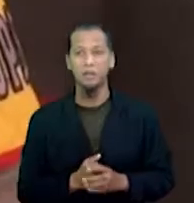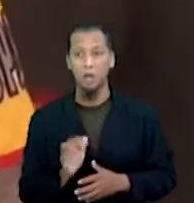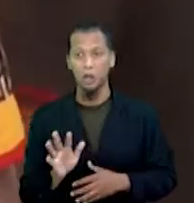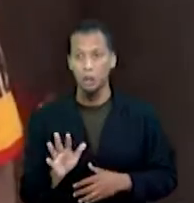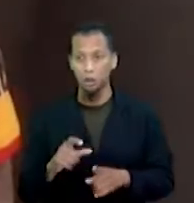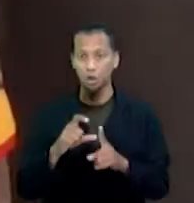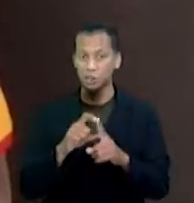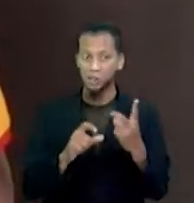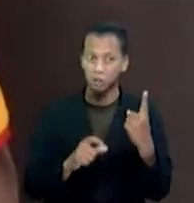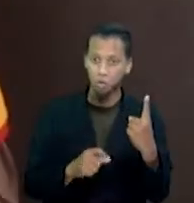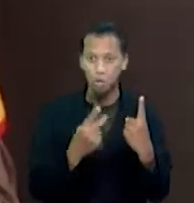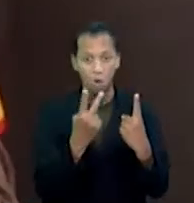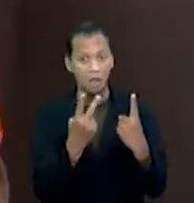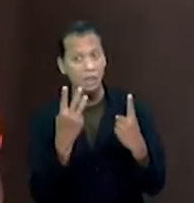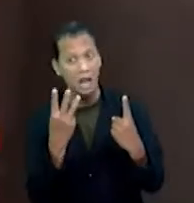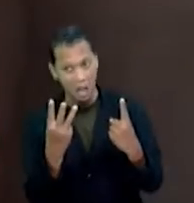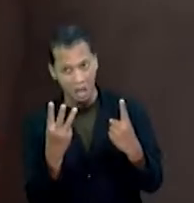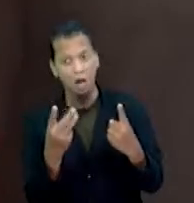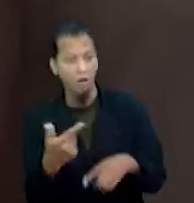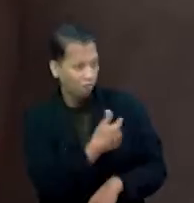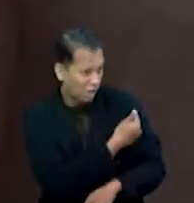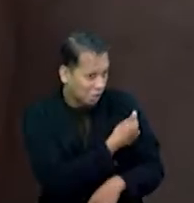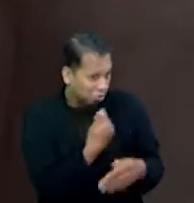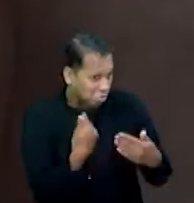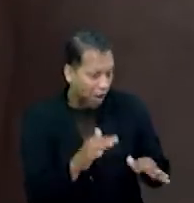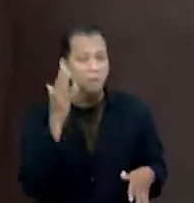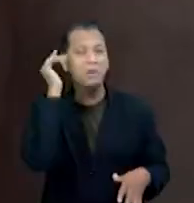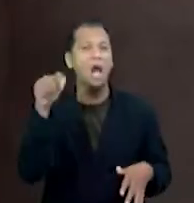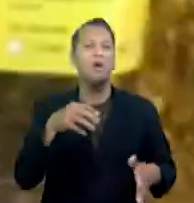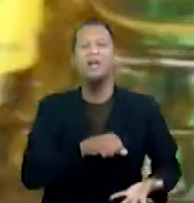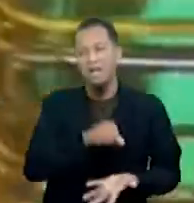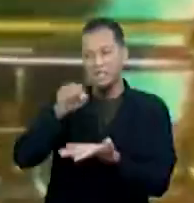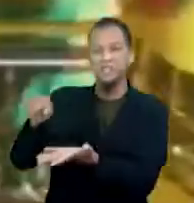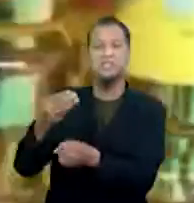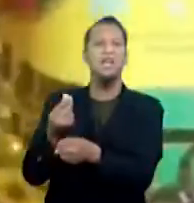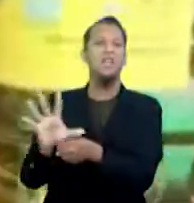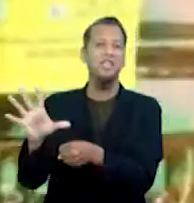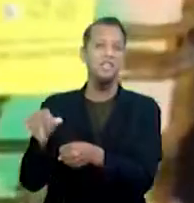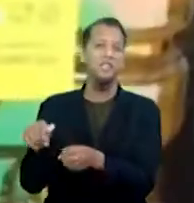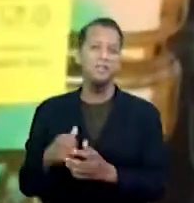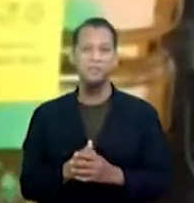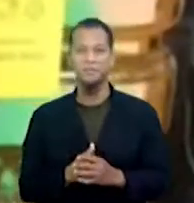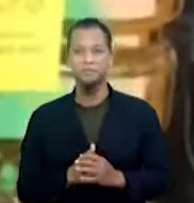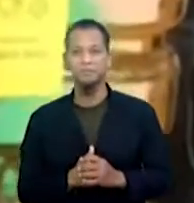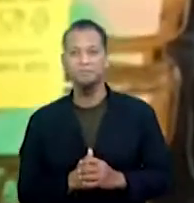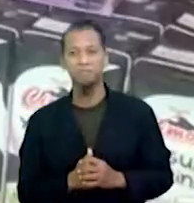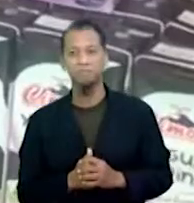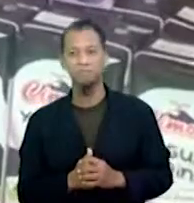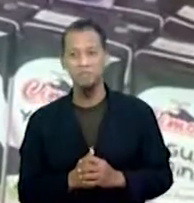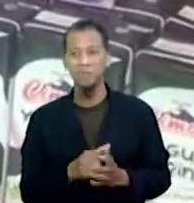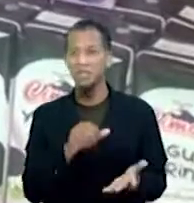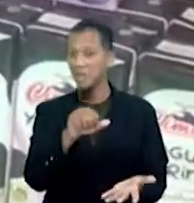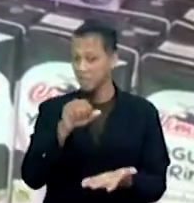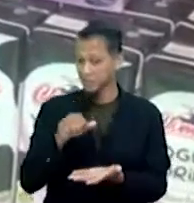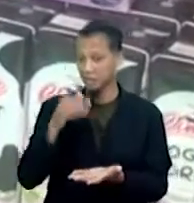hadiah lah. Pasca telah divaksin diberikan minyak goreng. Hadiah minyak goreng diberikan dalam